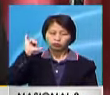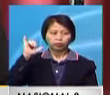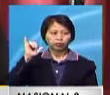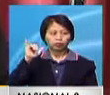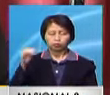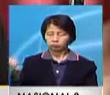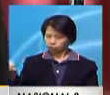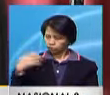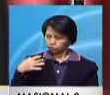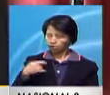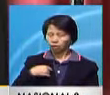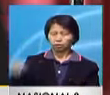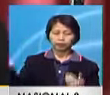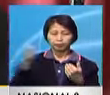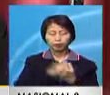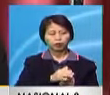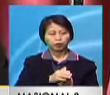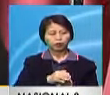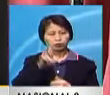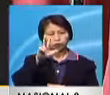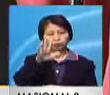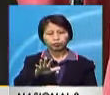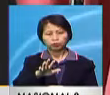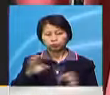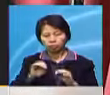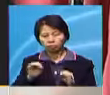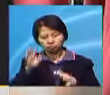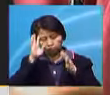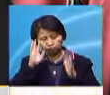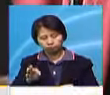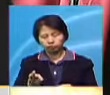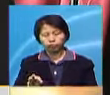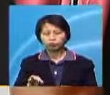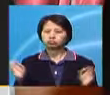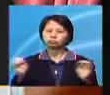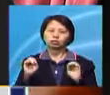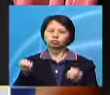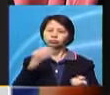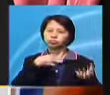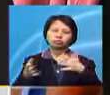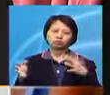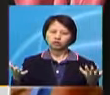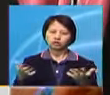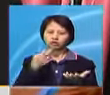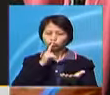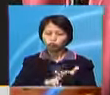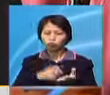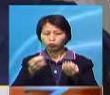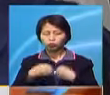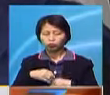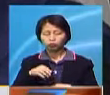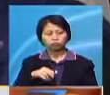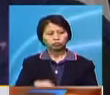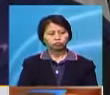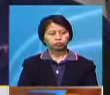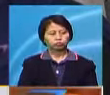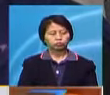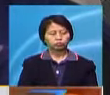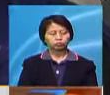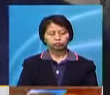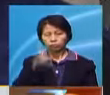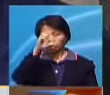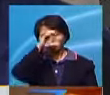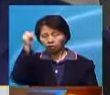difahamkan, bila saya bangkit media, pukul 3 petang dah ada results. Pusat. Tarikh pun surat pun 26 hari bulan.